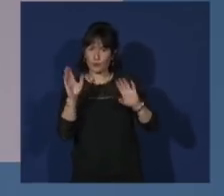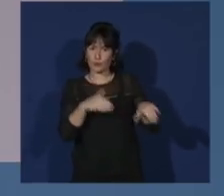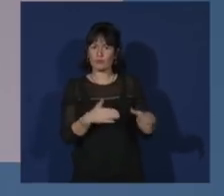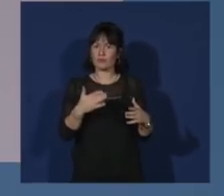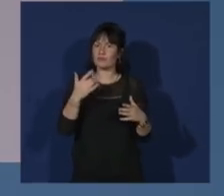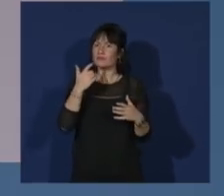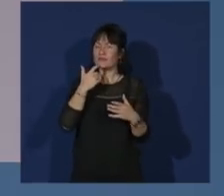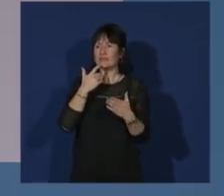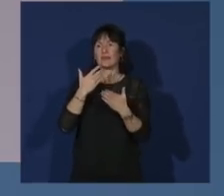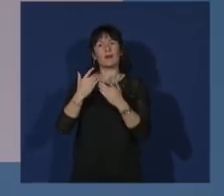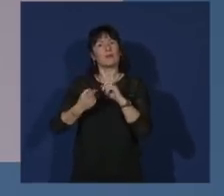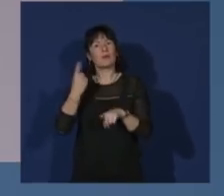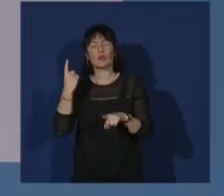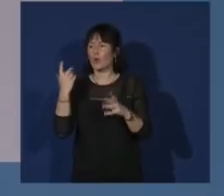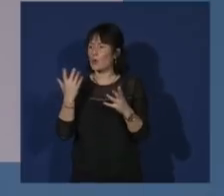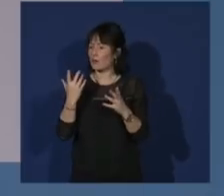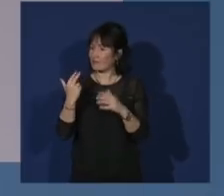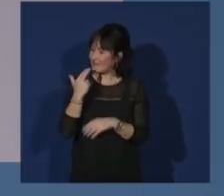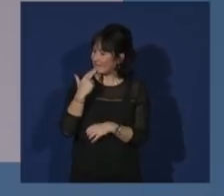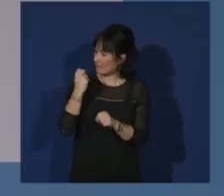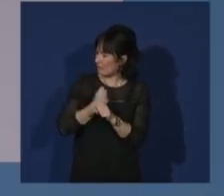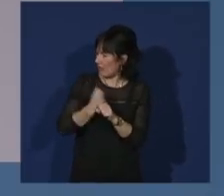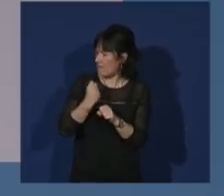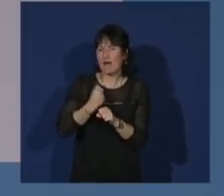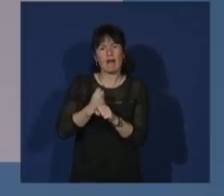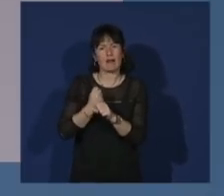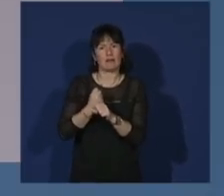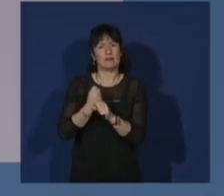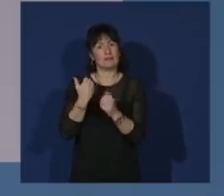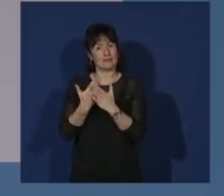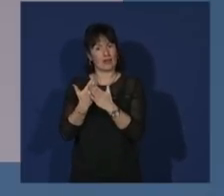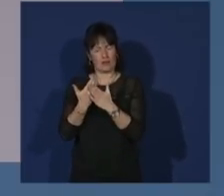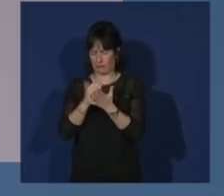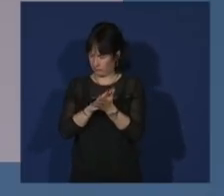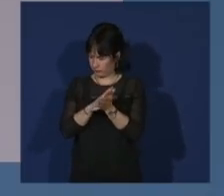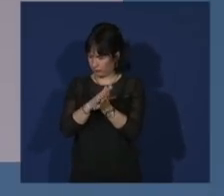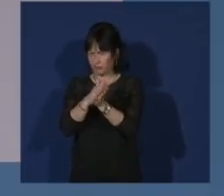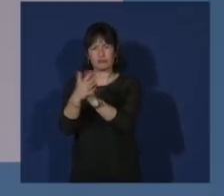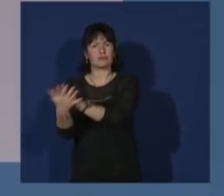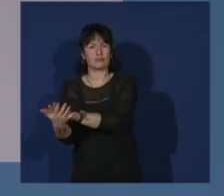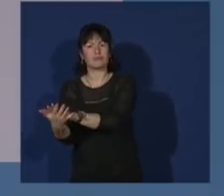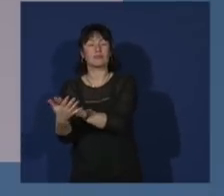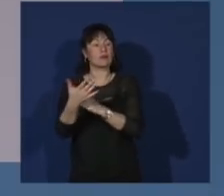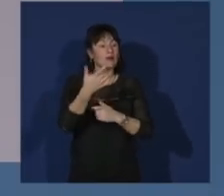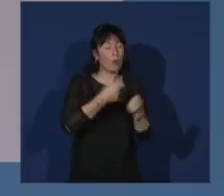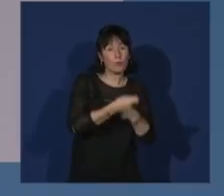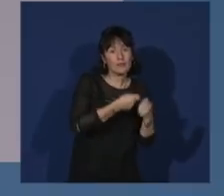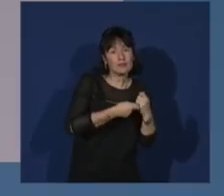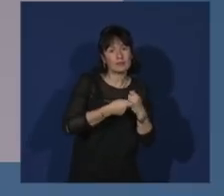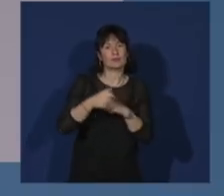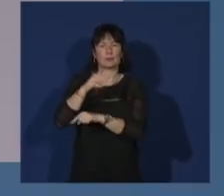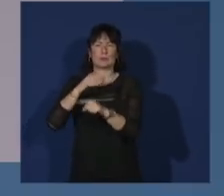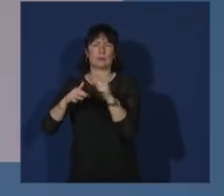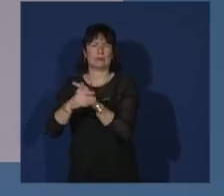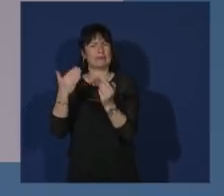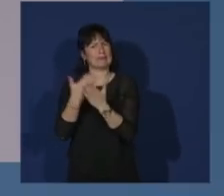plus importantes que la qualité du travail que l'on mène. Ces deux transitions, économique et sociale, nous devrons les mener